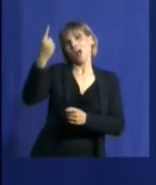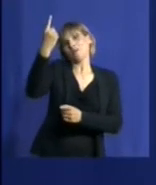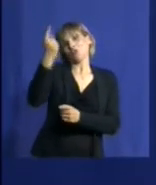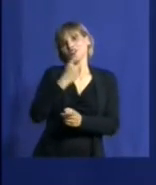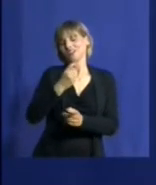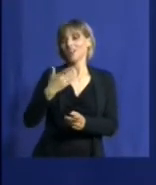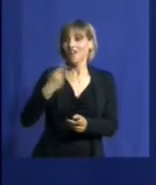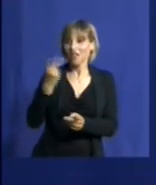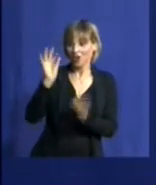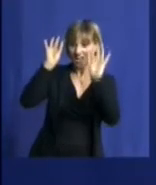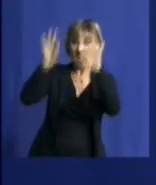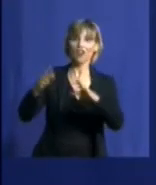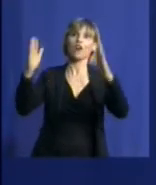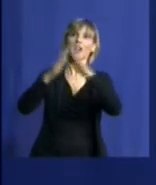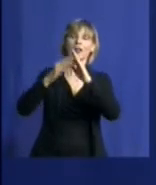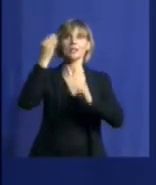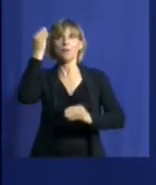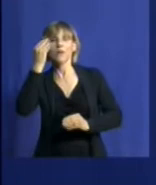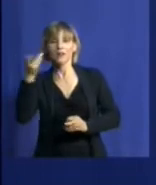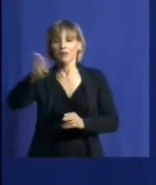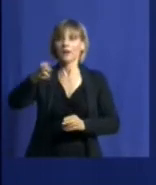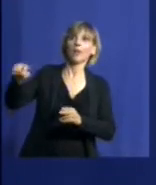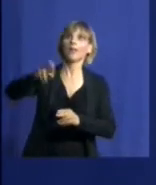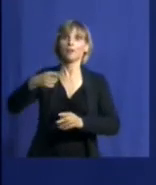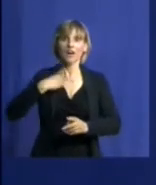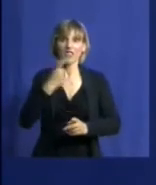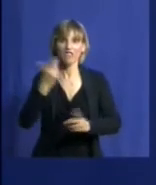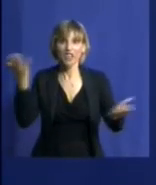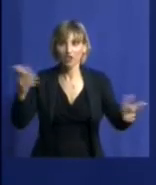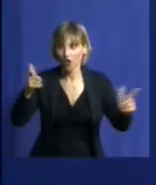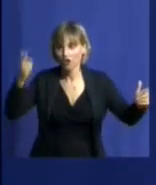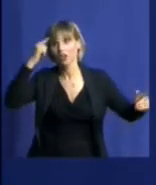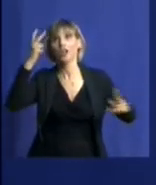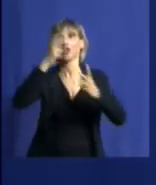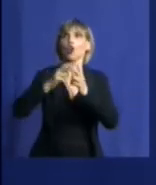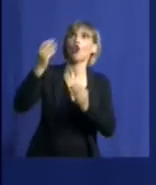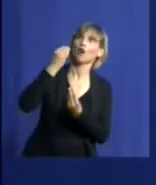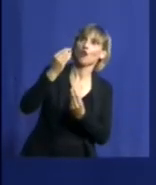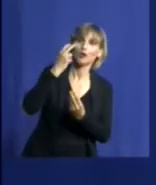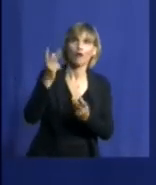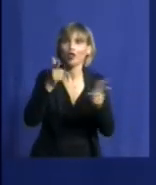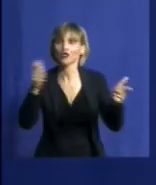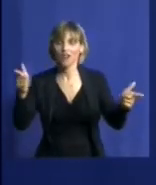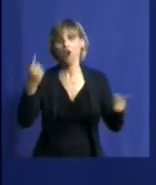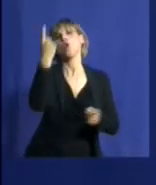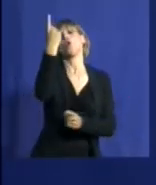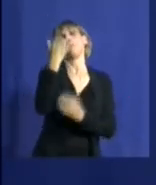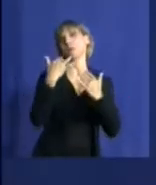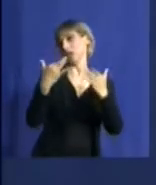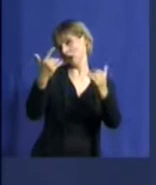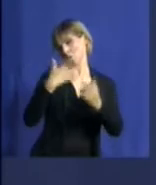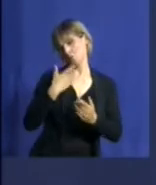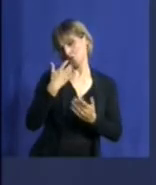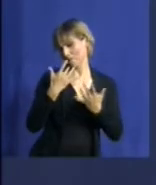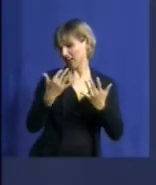vado a casa e non dormo perché devo trovare il difetto. No, ne ho tantissimi, ne ho un miliardo. Uno, ne vogliamo sapere solo